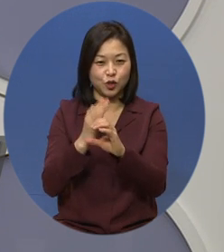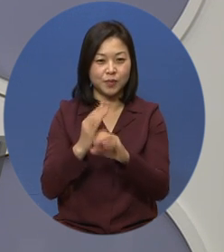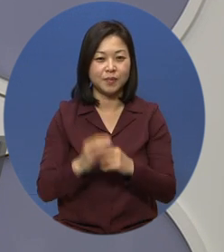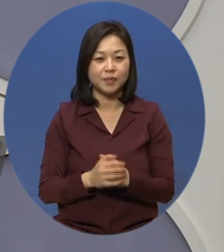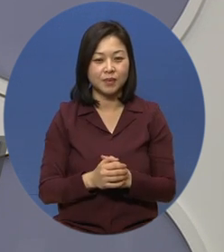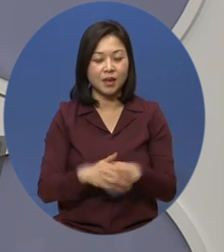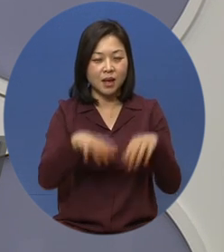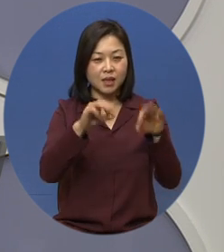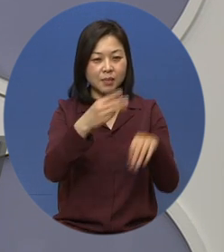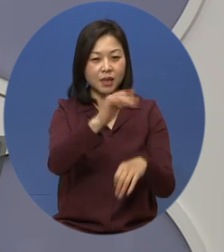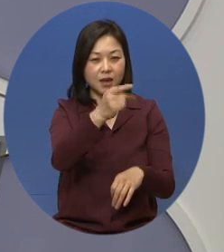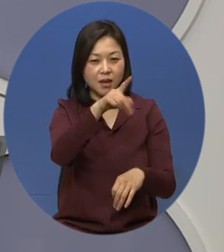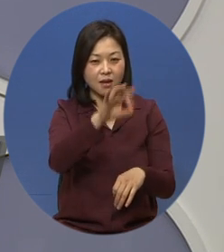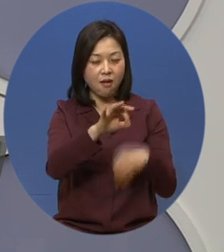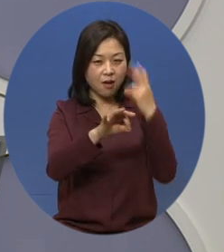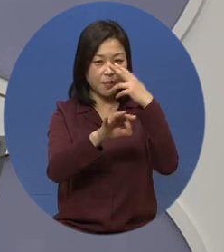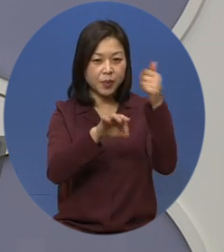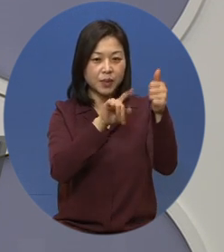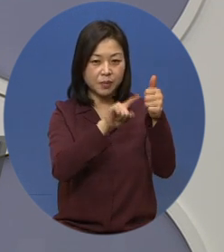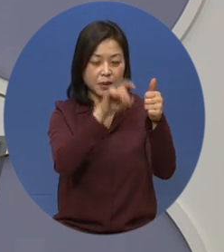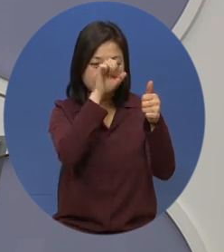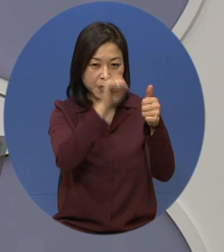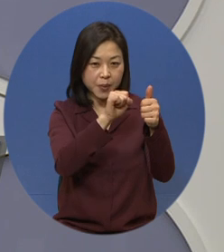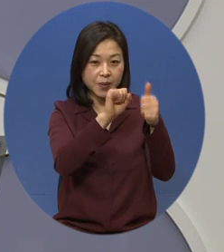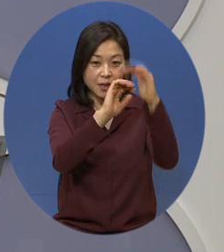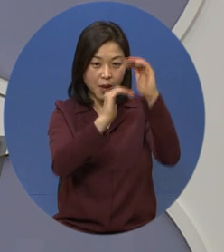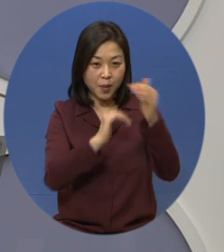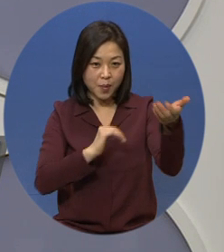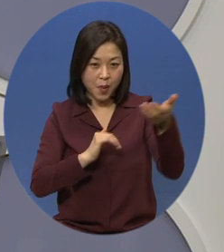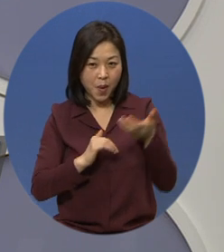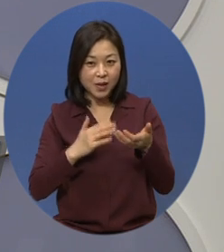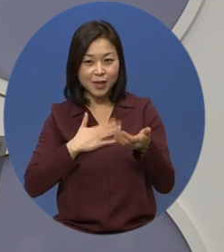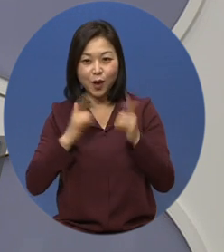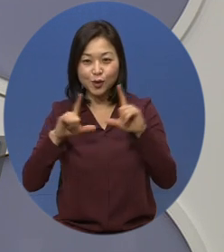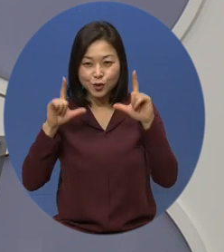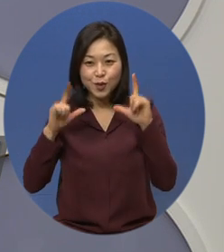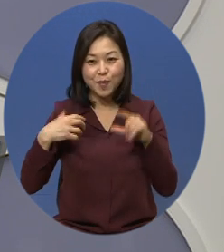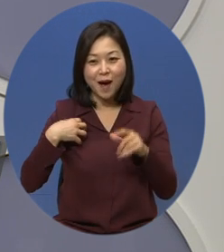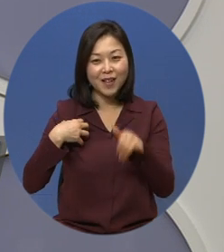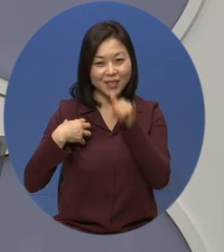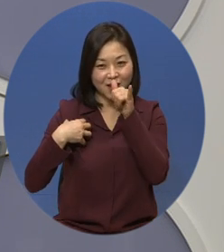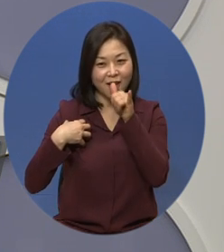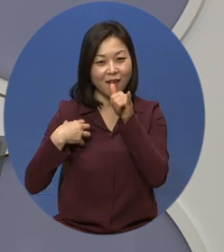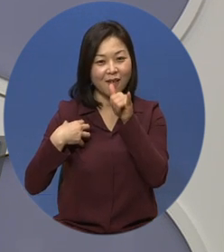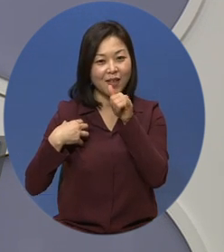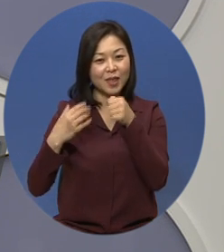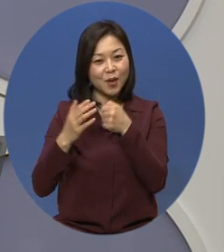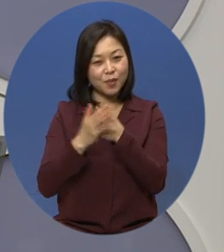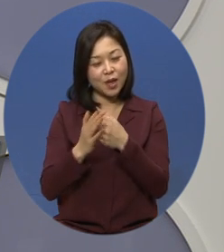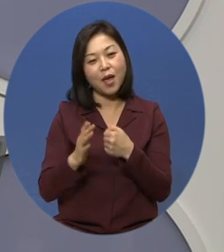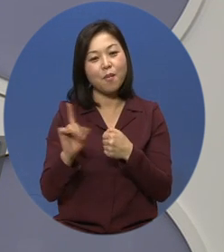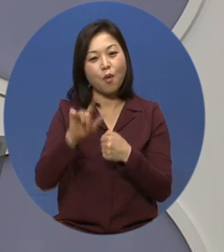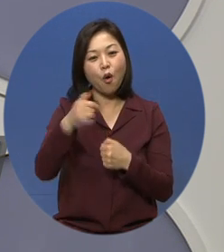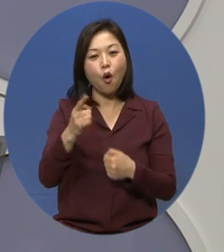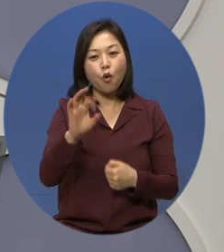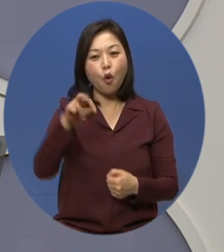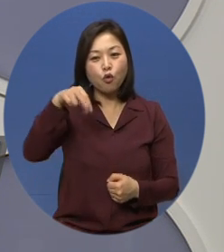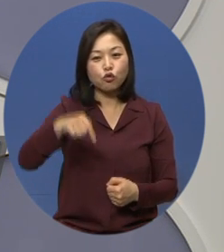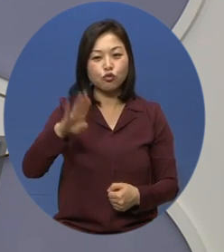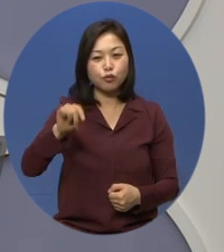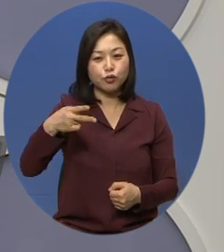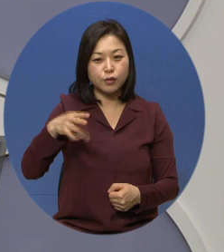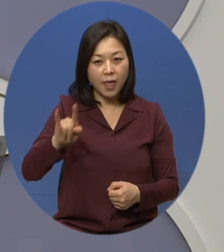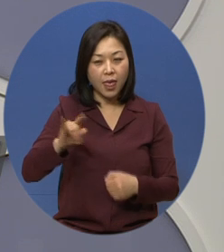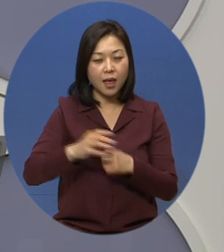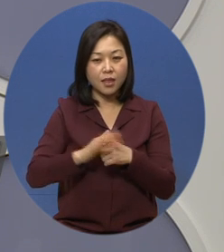김태용 감독이 바로 한번 이런 좋은 자부 또 그리고 또 제가 주인공이니까 듯 아예 그래서 공수 부대원 이라는 그